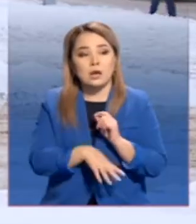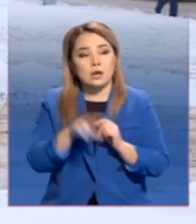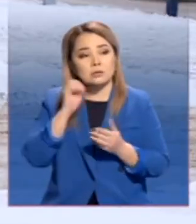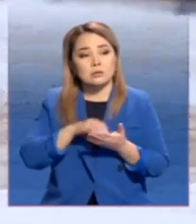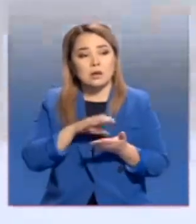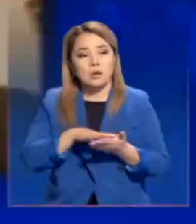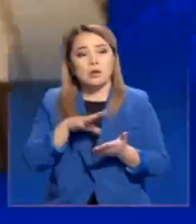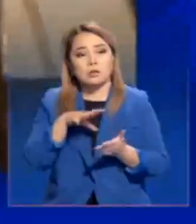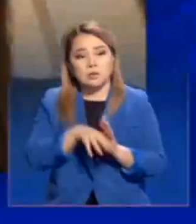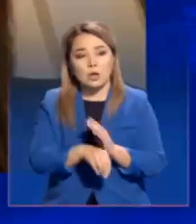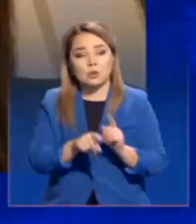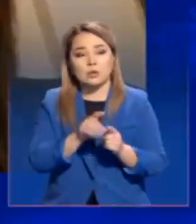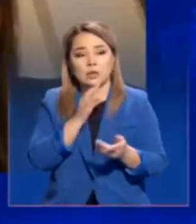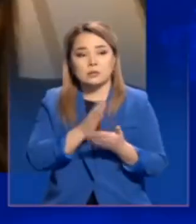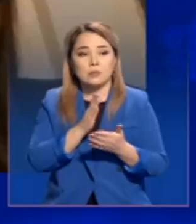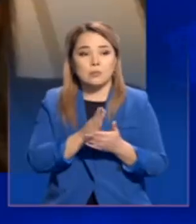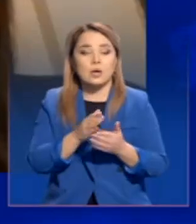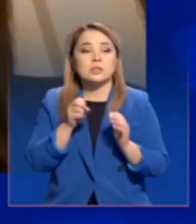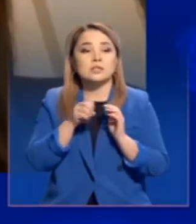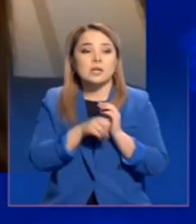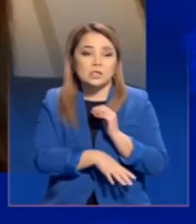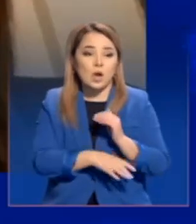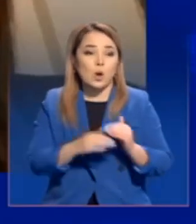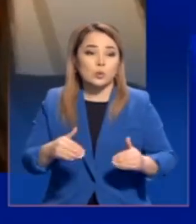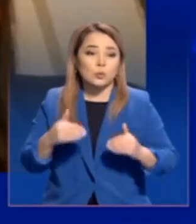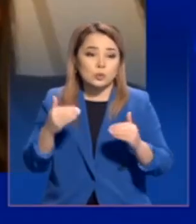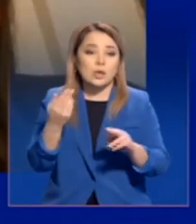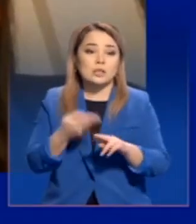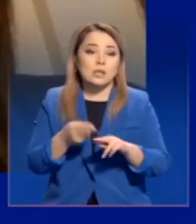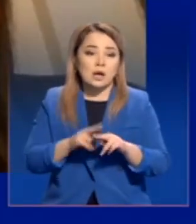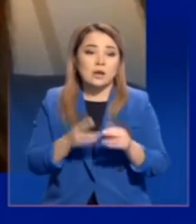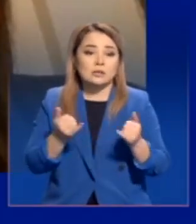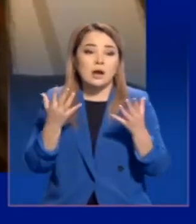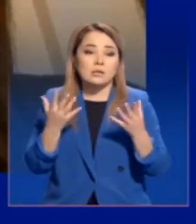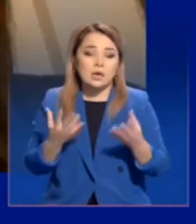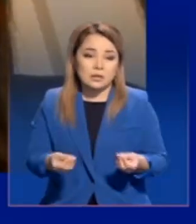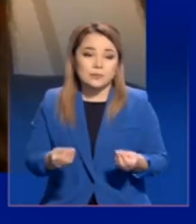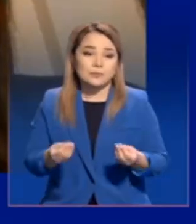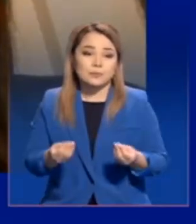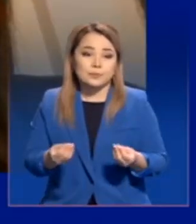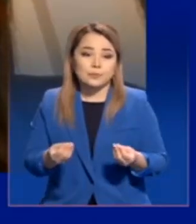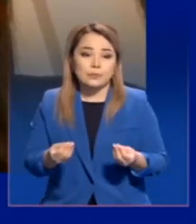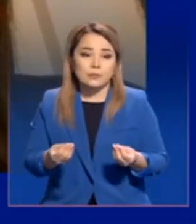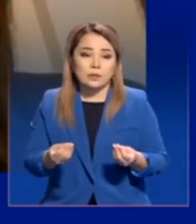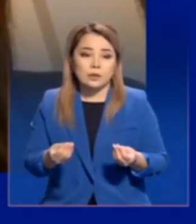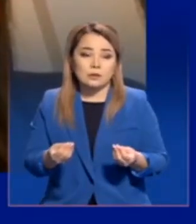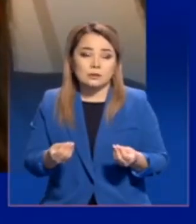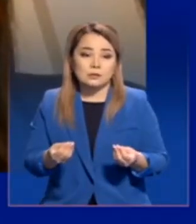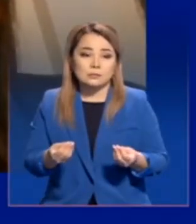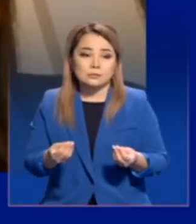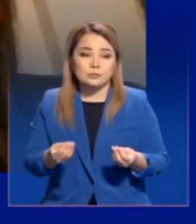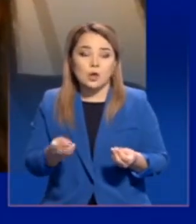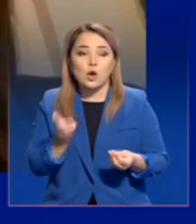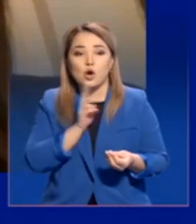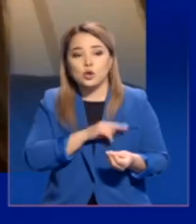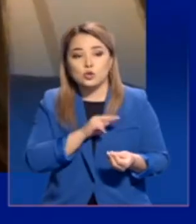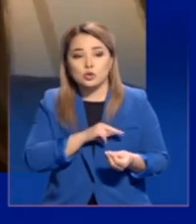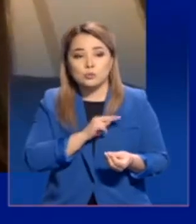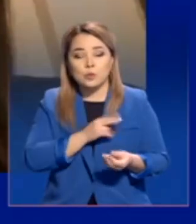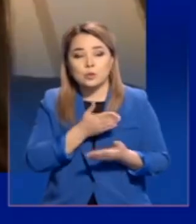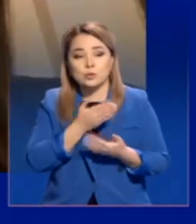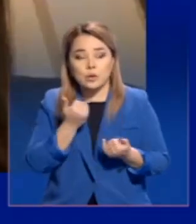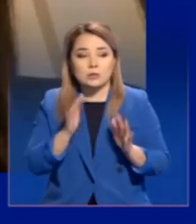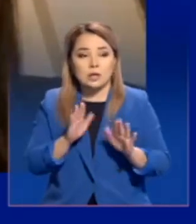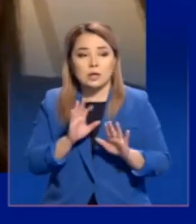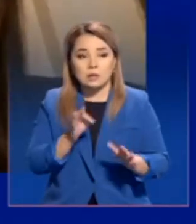санатына жатқызады. Кедейліктің өсуіне тек қана қазіргі таңда жұмыссыздар